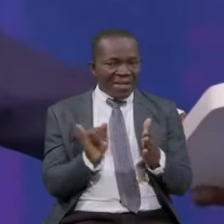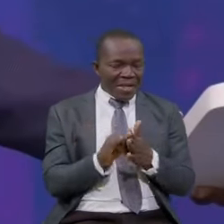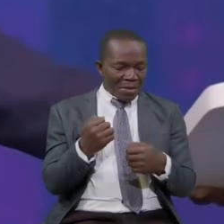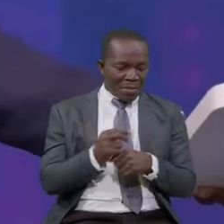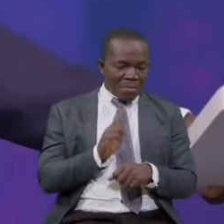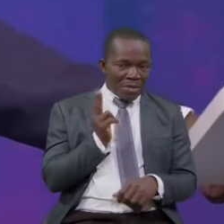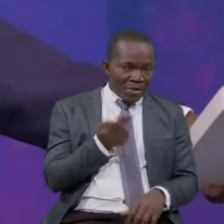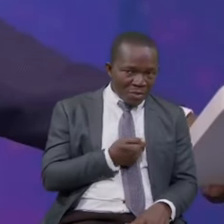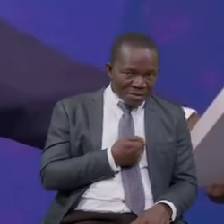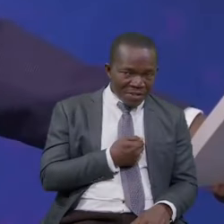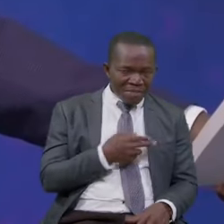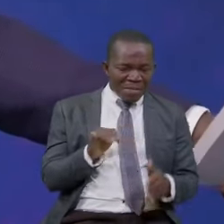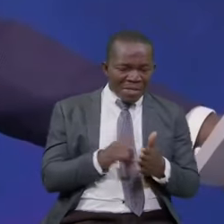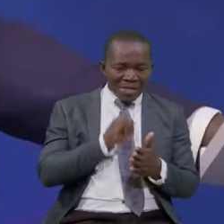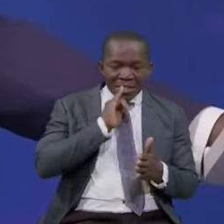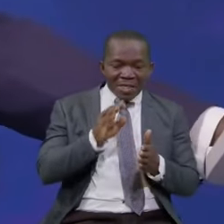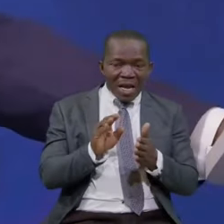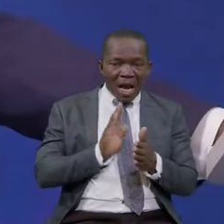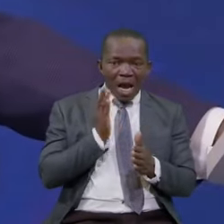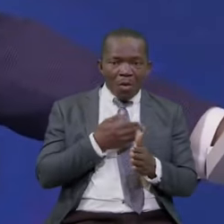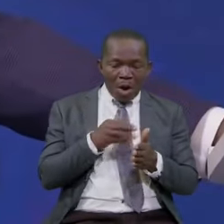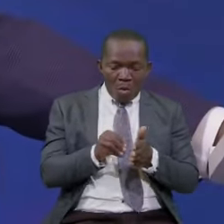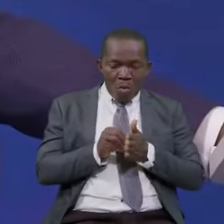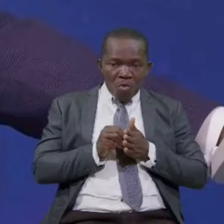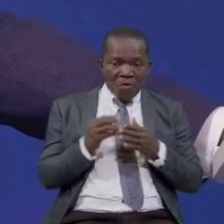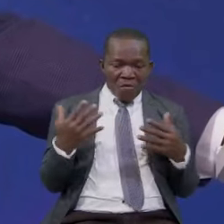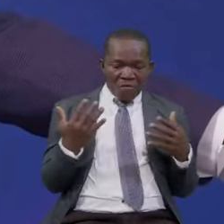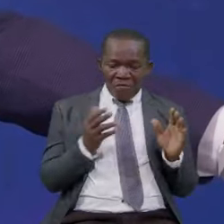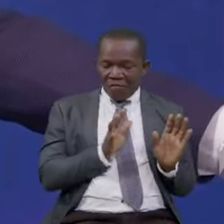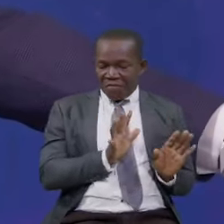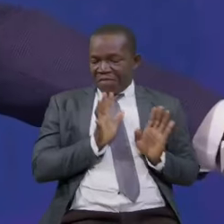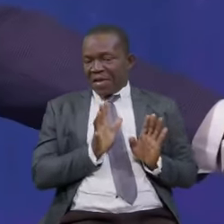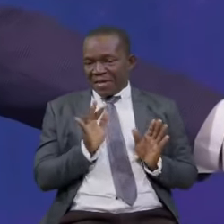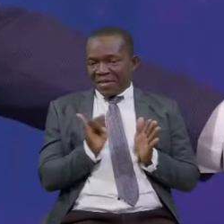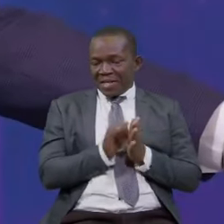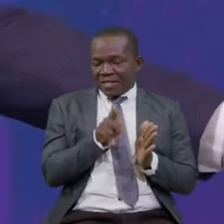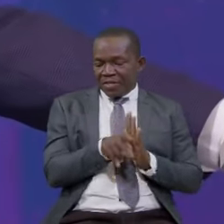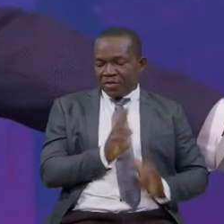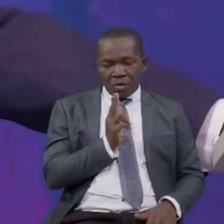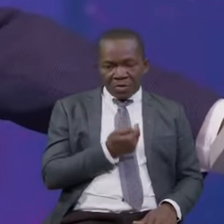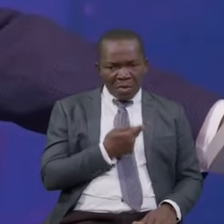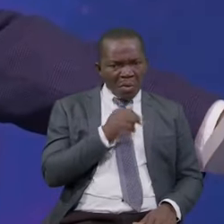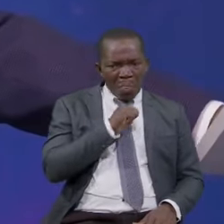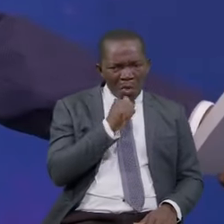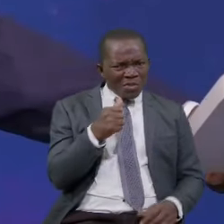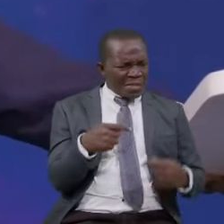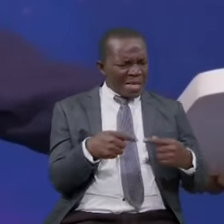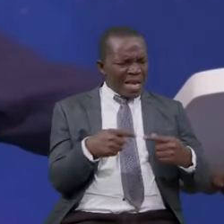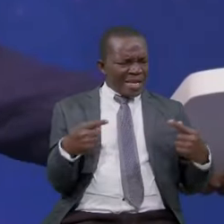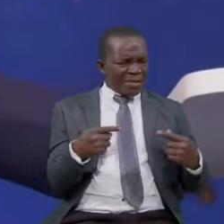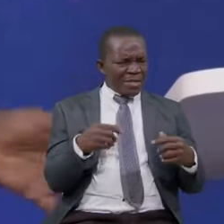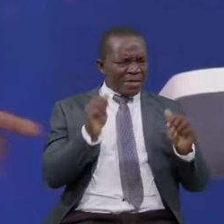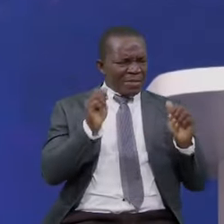notre peur qui nous tue ce n'est pas le pouvoir non ce n'est pas leur capacité